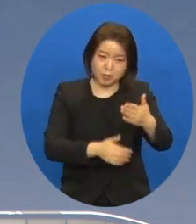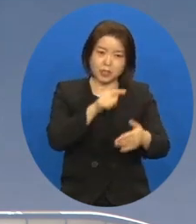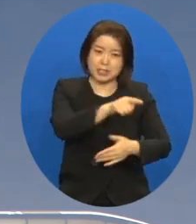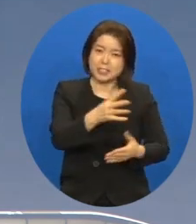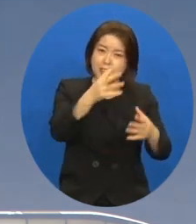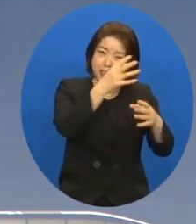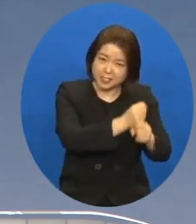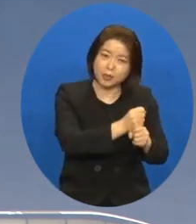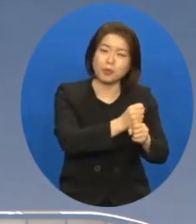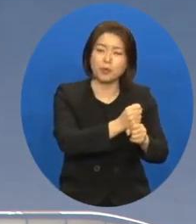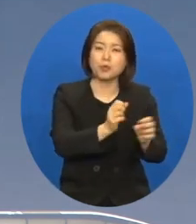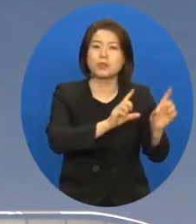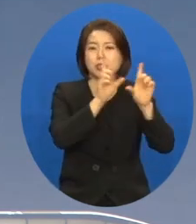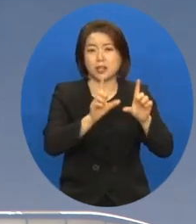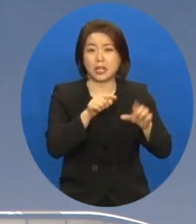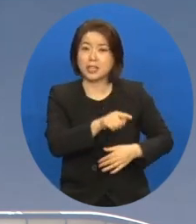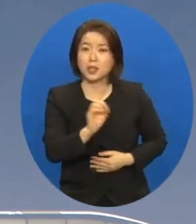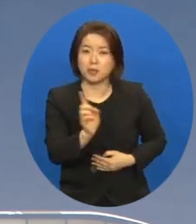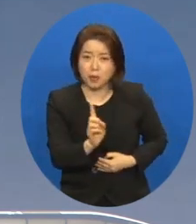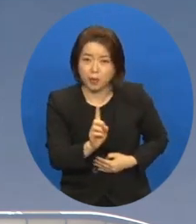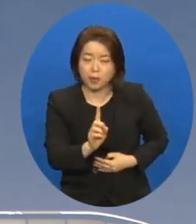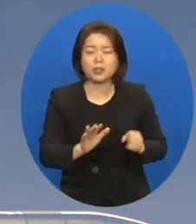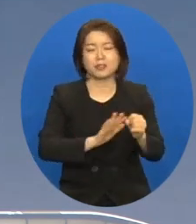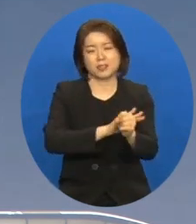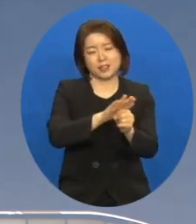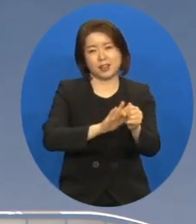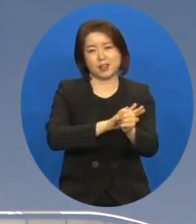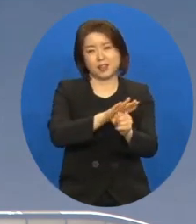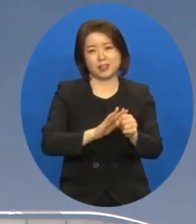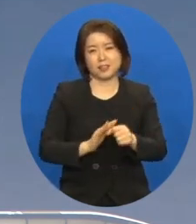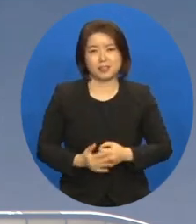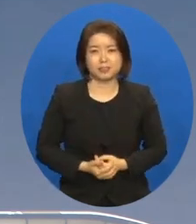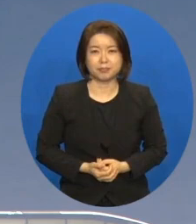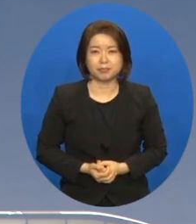살아야죠. 그게 사랑입니다.